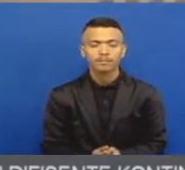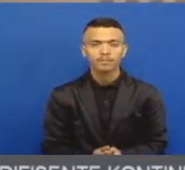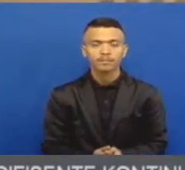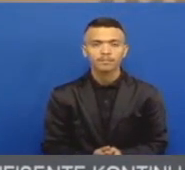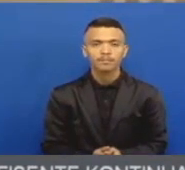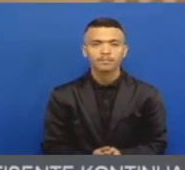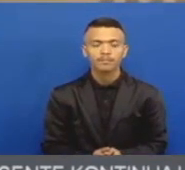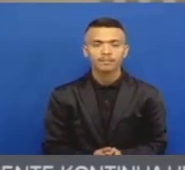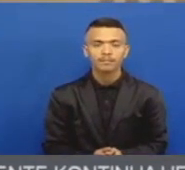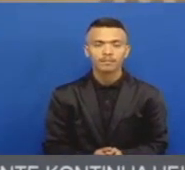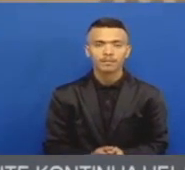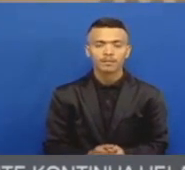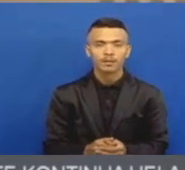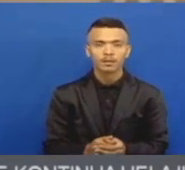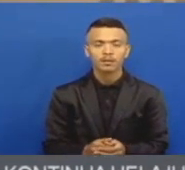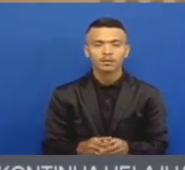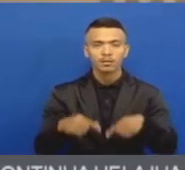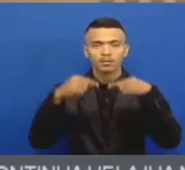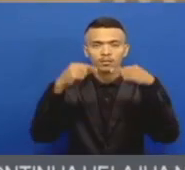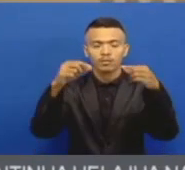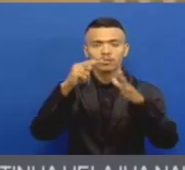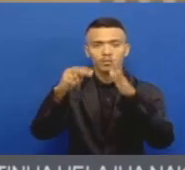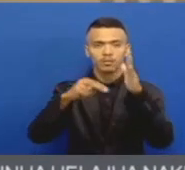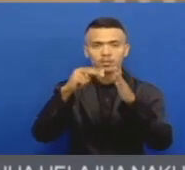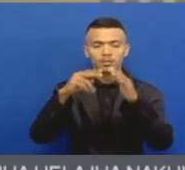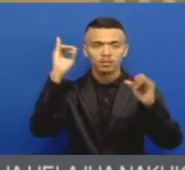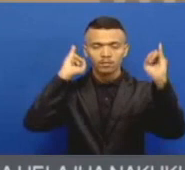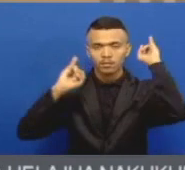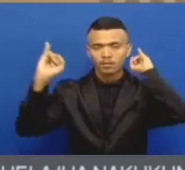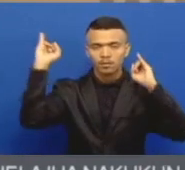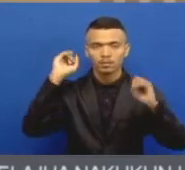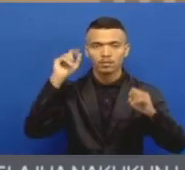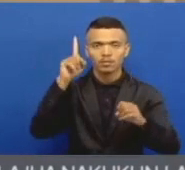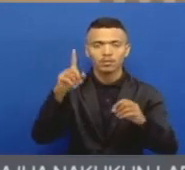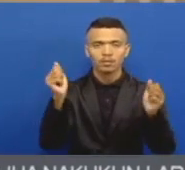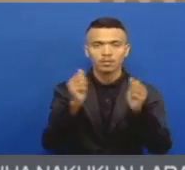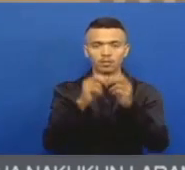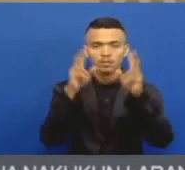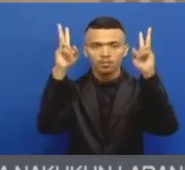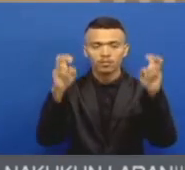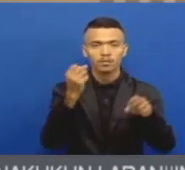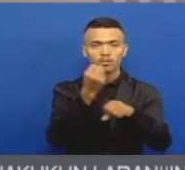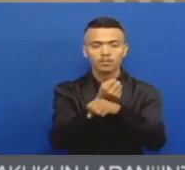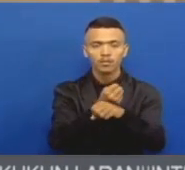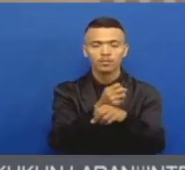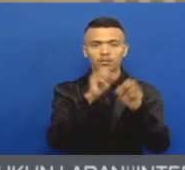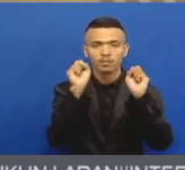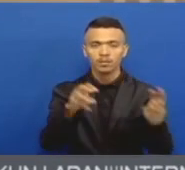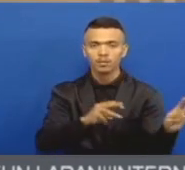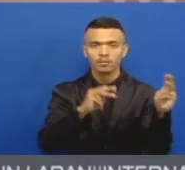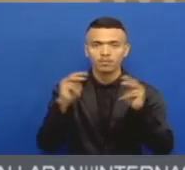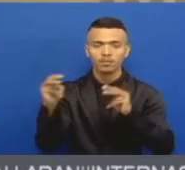Jakmile už jsi ready sound ohin, RTTLi se ofres pakot informativ ide ho titlu fatuk bale muda one moris turmai